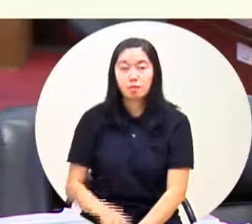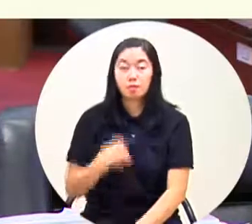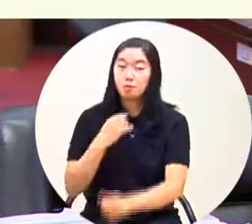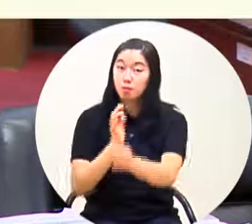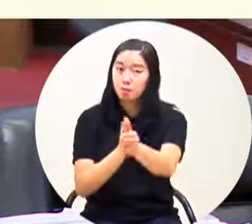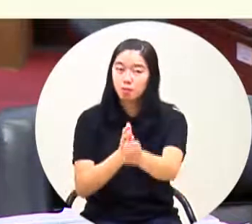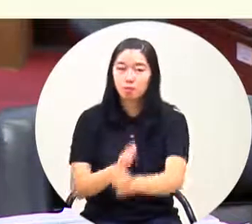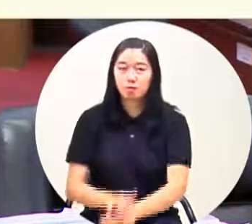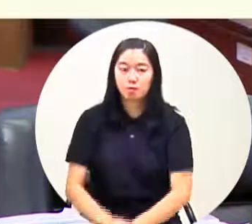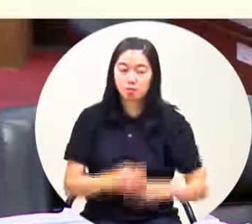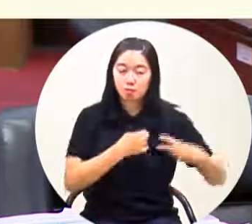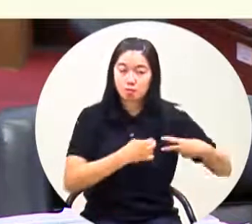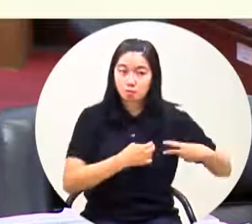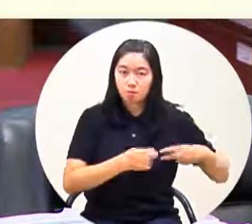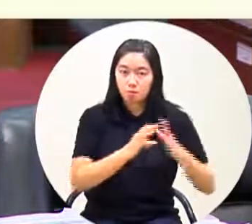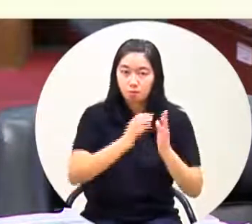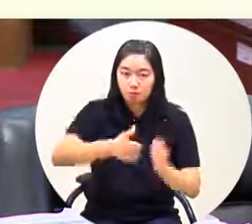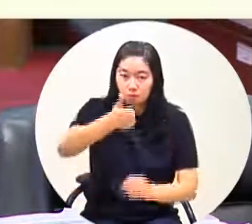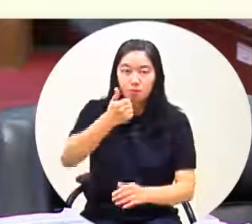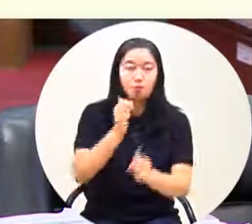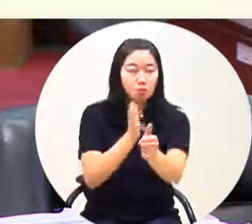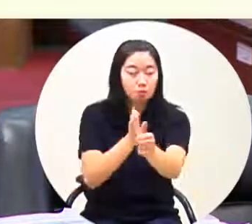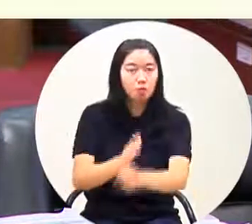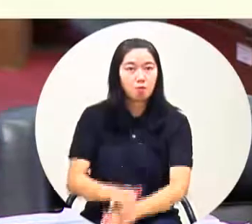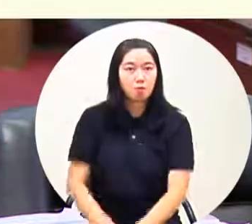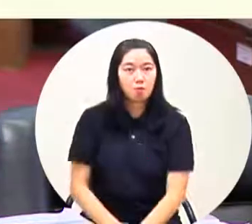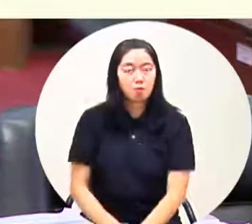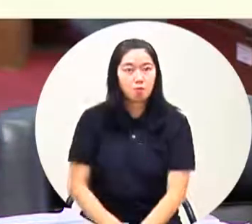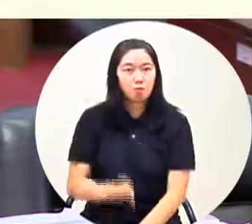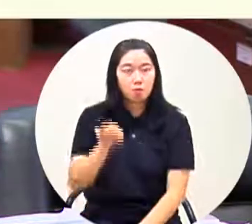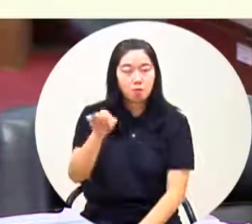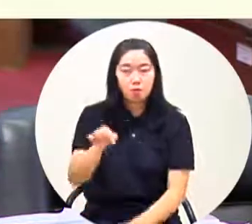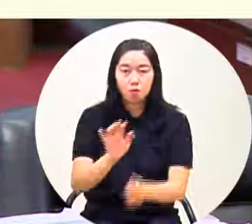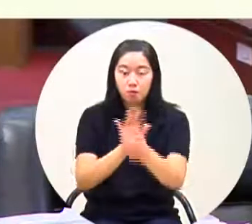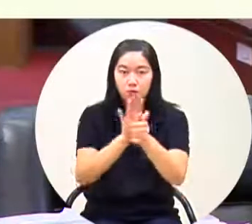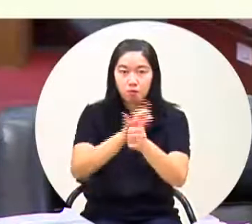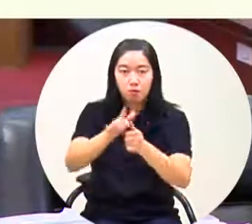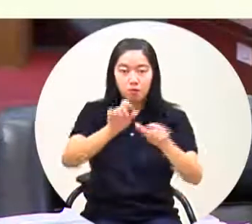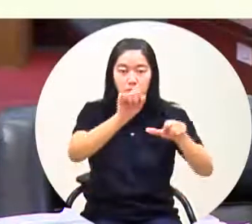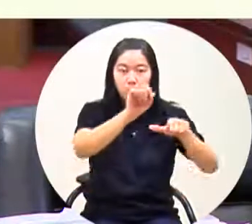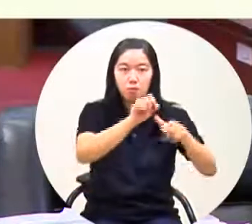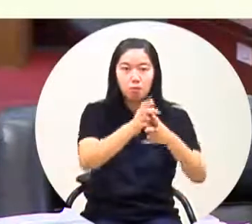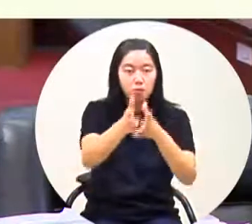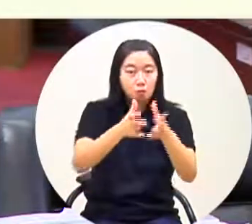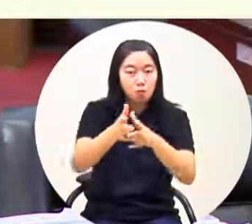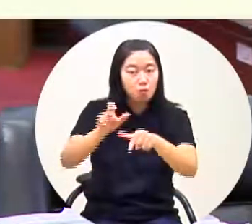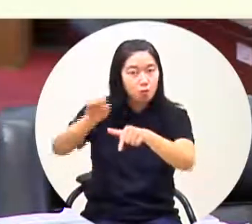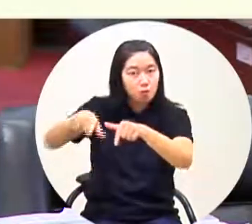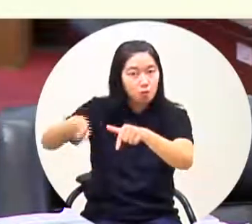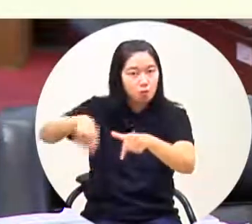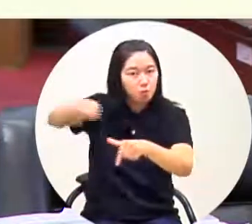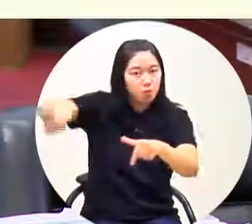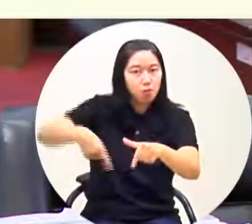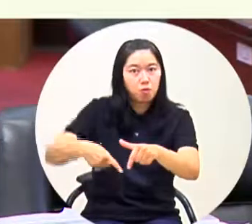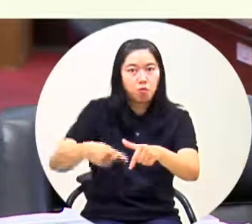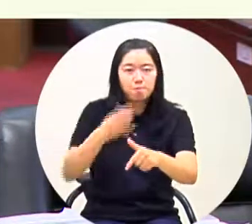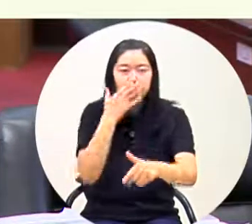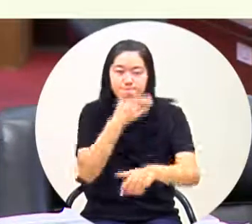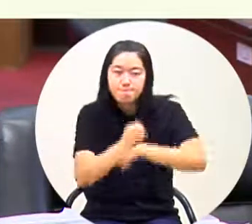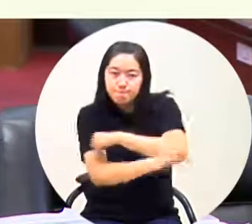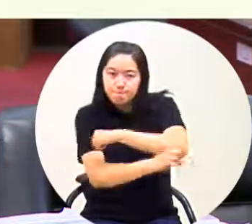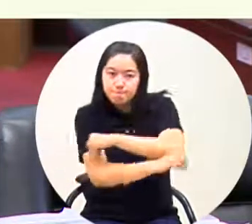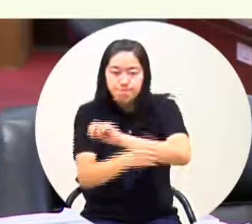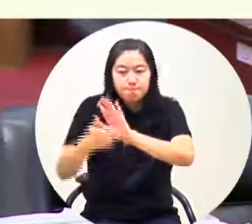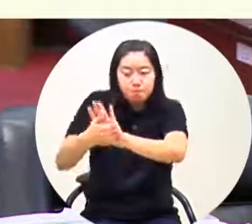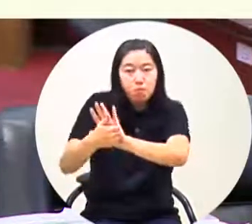们蔡局长哈，你如何有效来防止这业者来脱牌？让这种行为，让